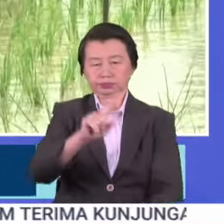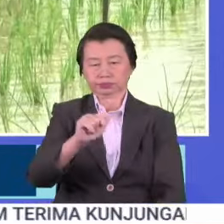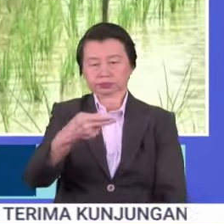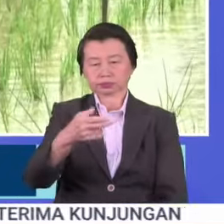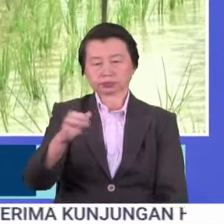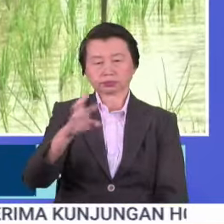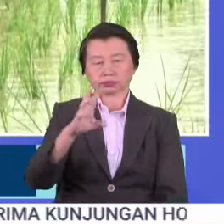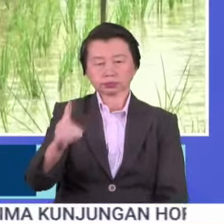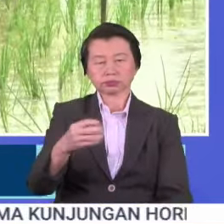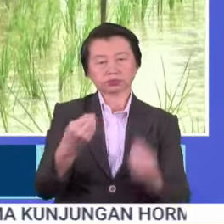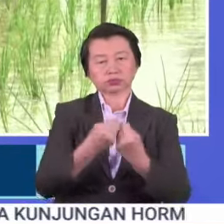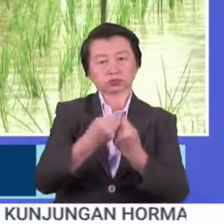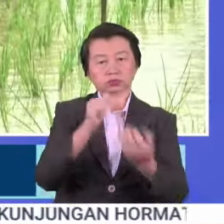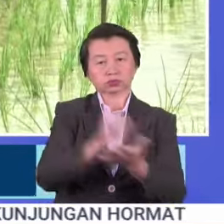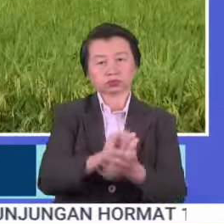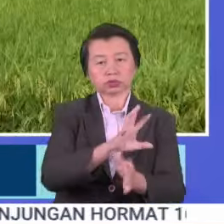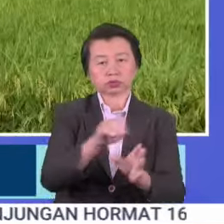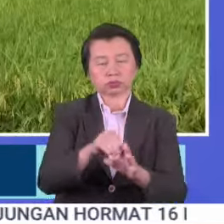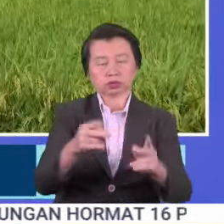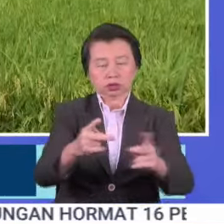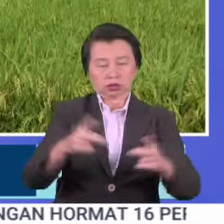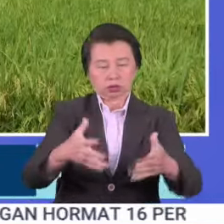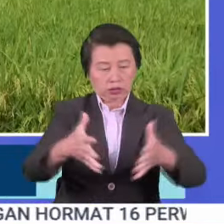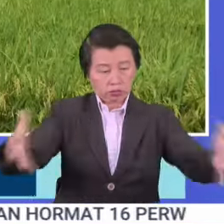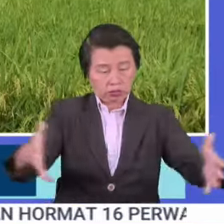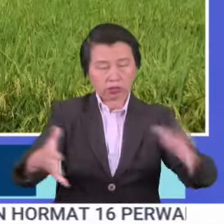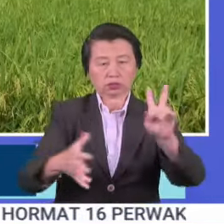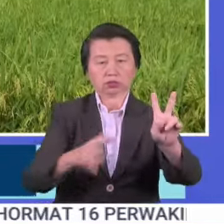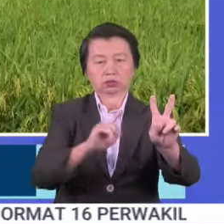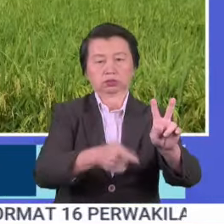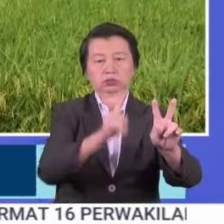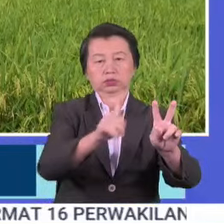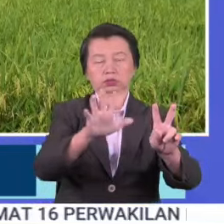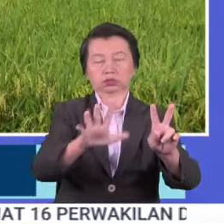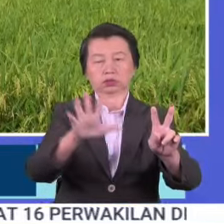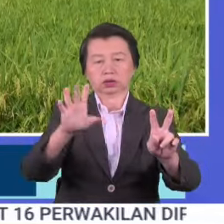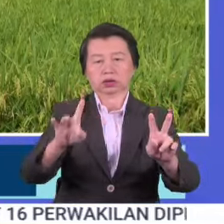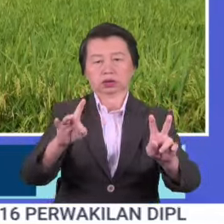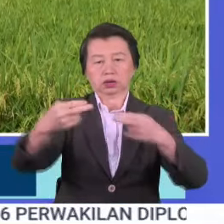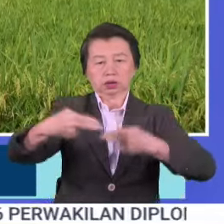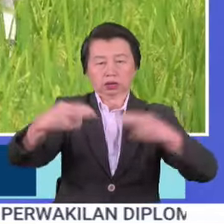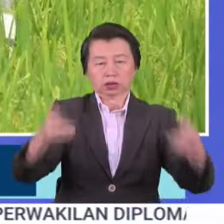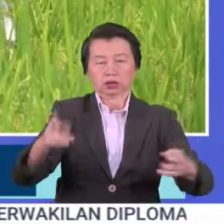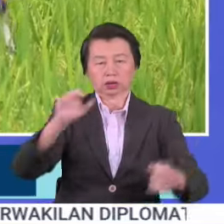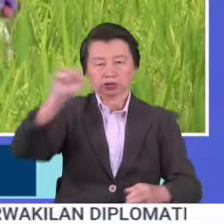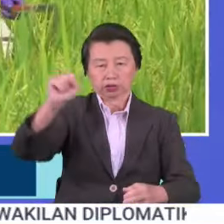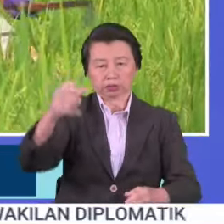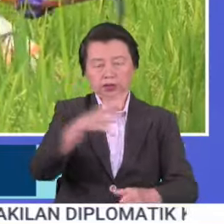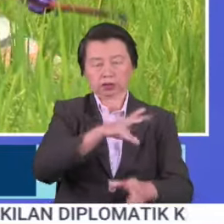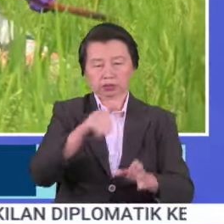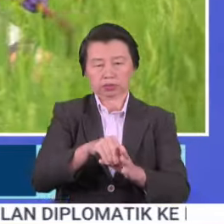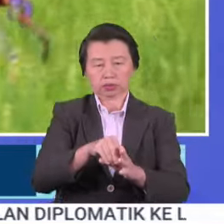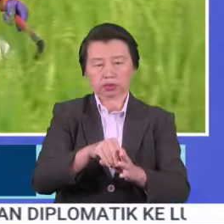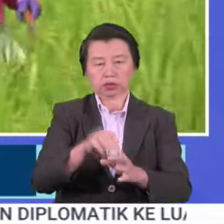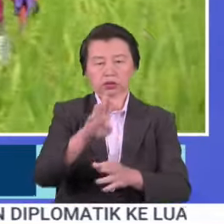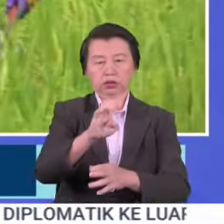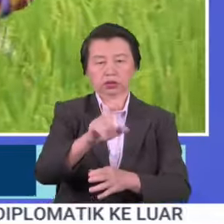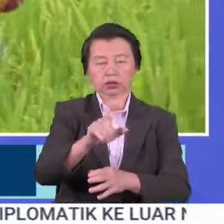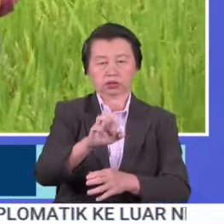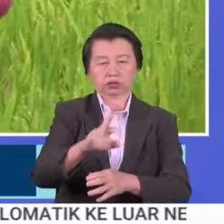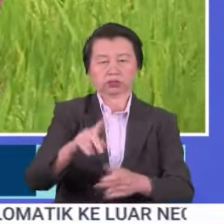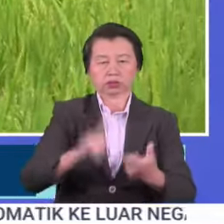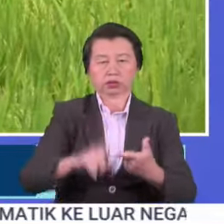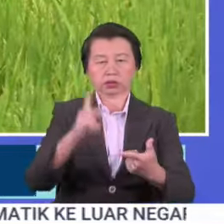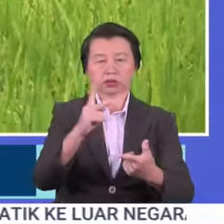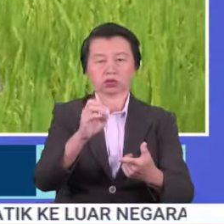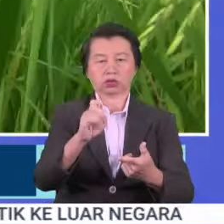Zahid Hamidi, jumlah itu membabitkan kawasan seluas 2,158 hektar di Sabah melibatkan Beluran dan Kota